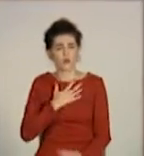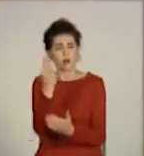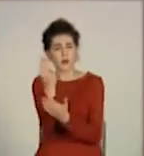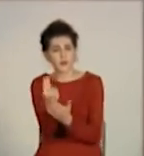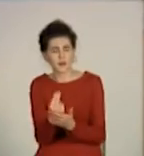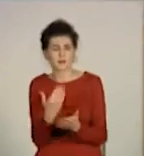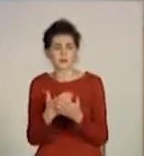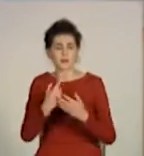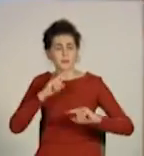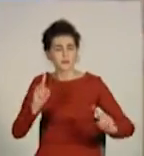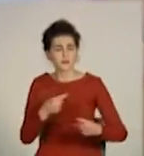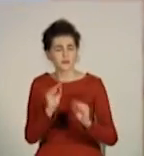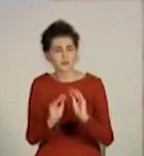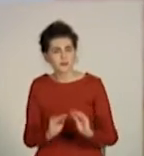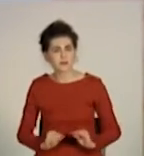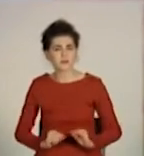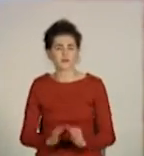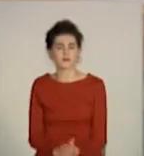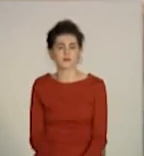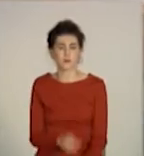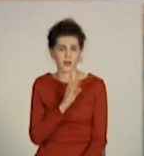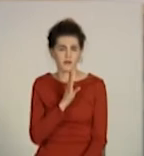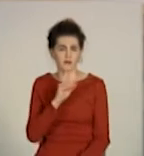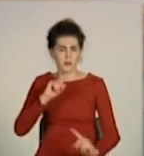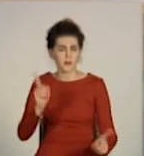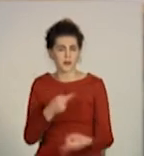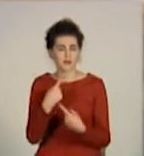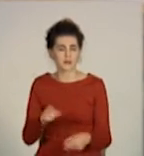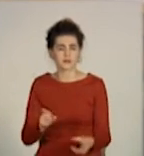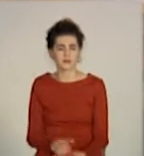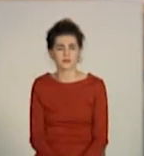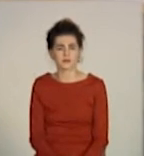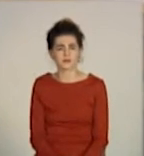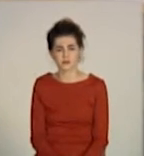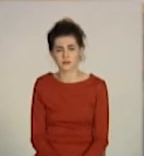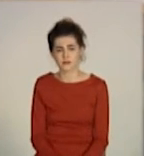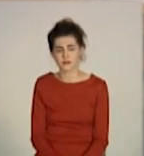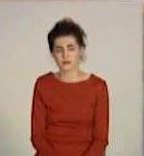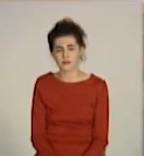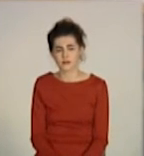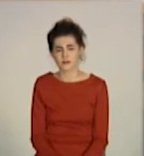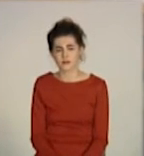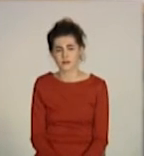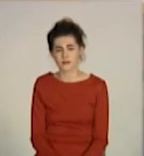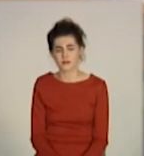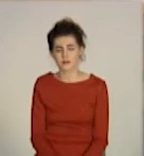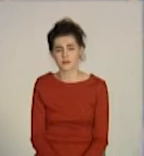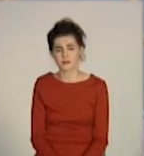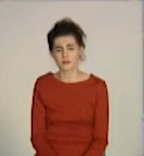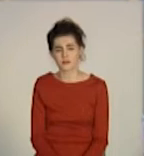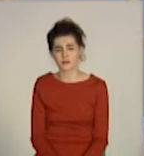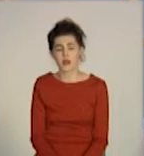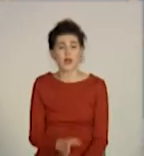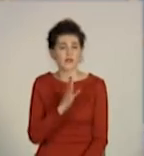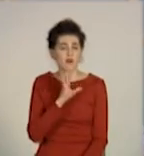та складати пісні. Я ліса живу в тайгі, днем я сплю і соплю во сні.